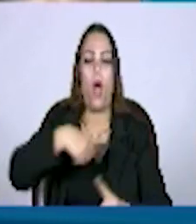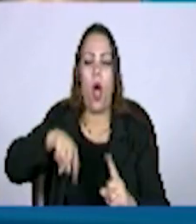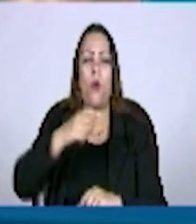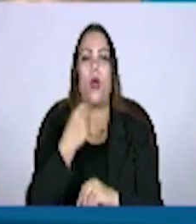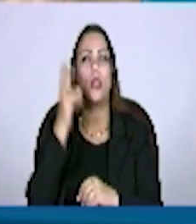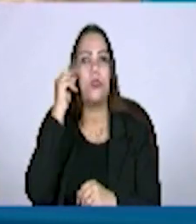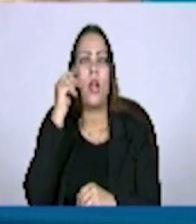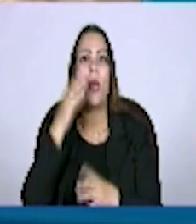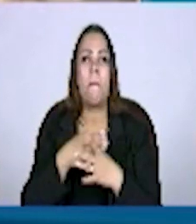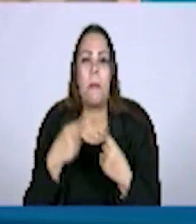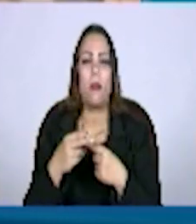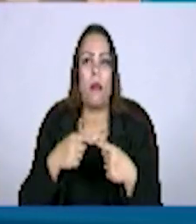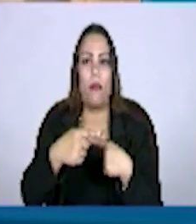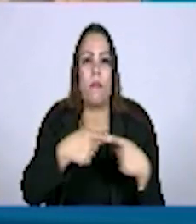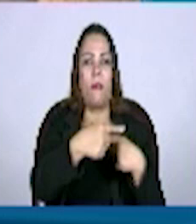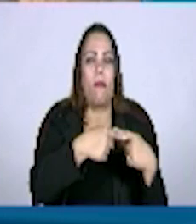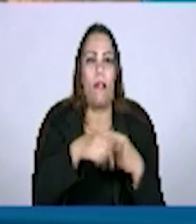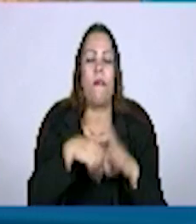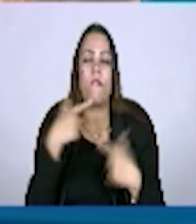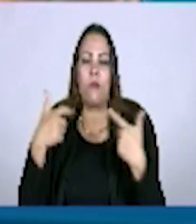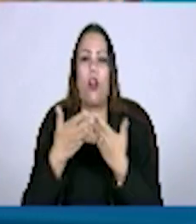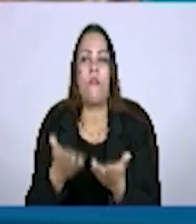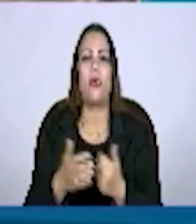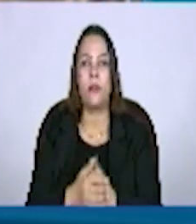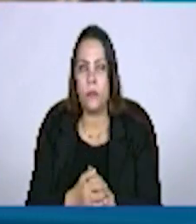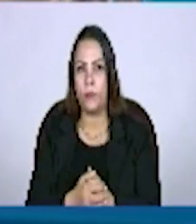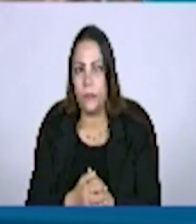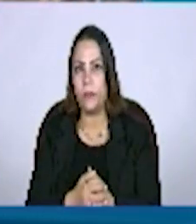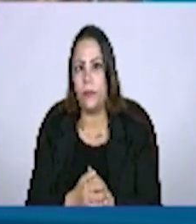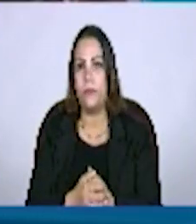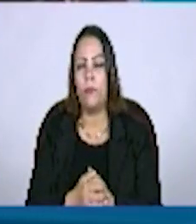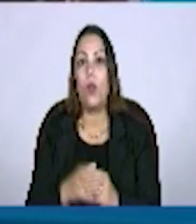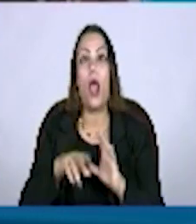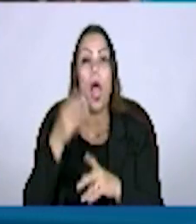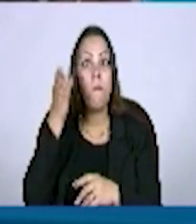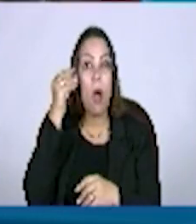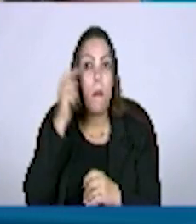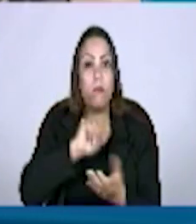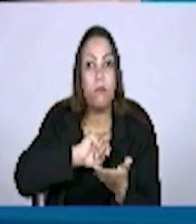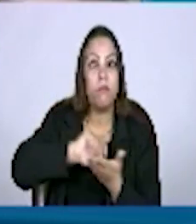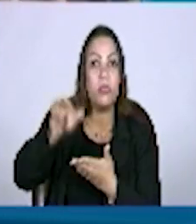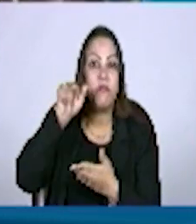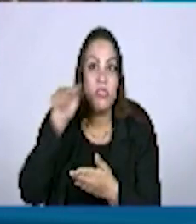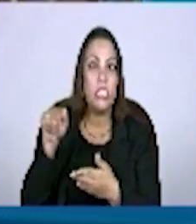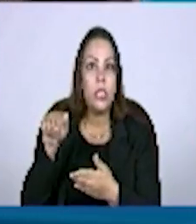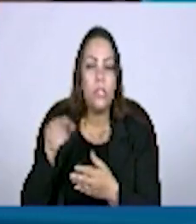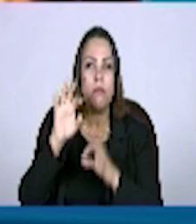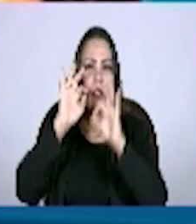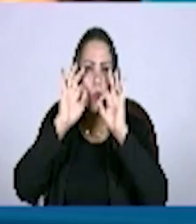باسرائيل والتي بينها وبين بعض بينها وبينها اسرائيل عداء يعني فمعنى ان يصل معلومات لاسرائيل بهذه الدقه